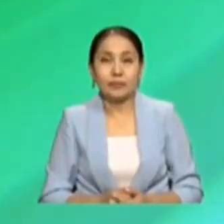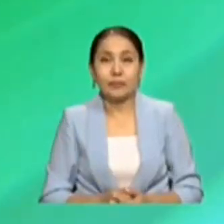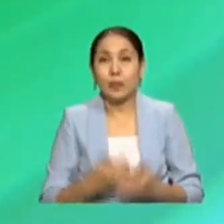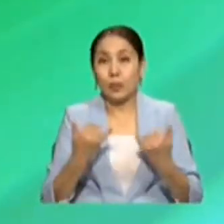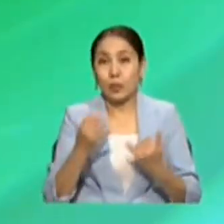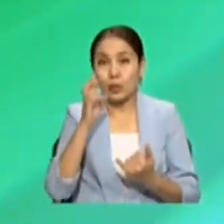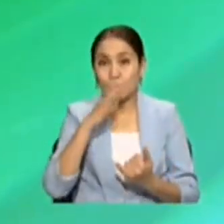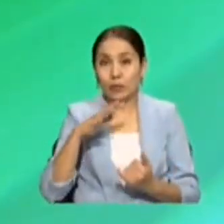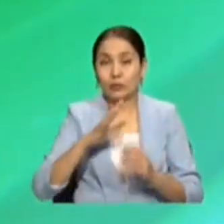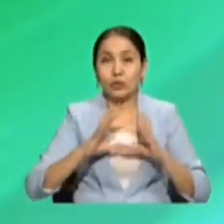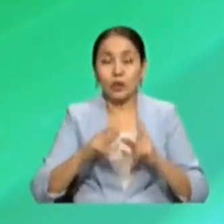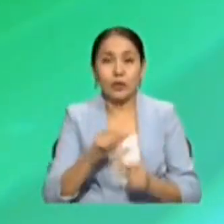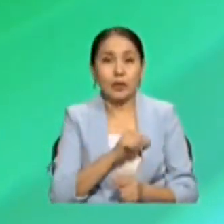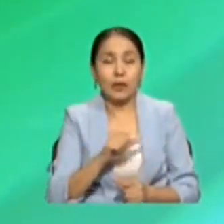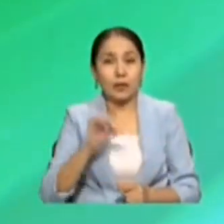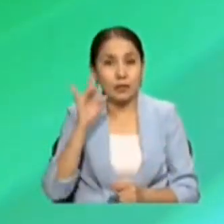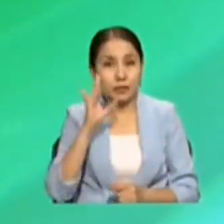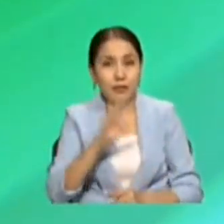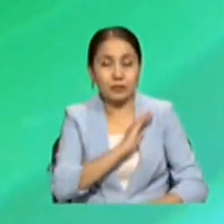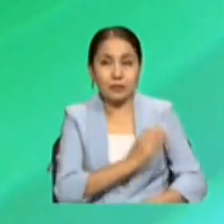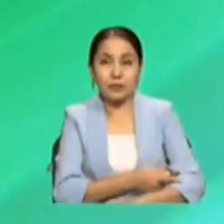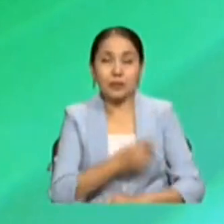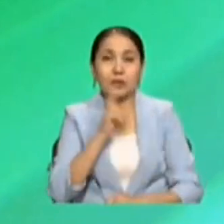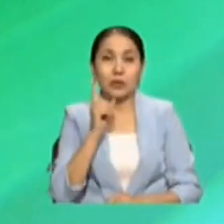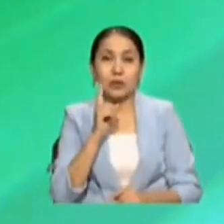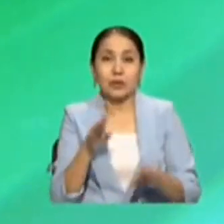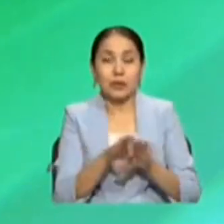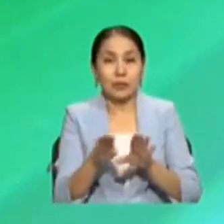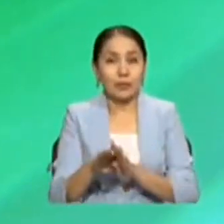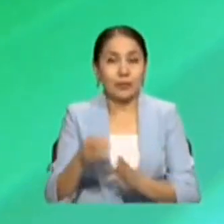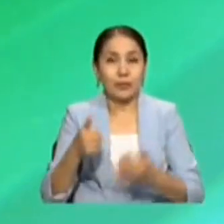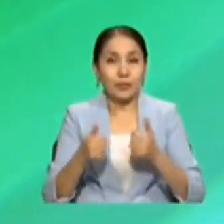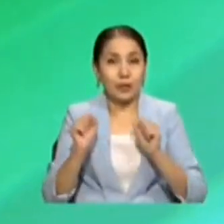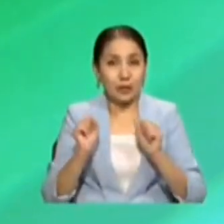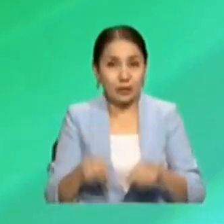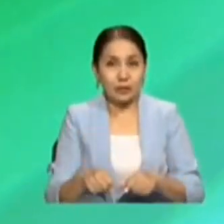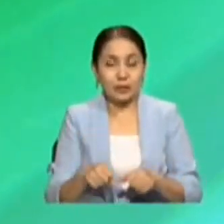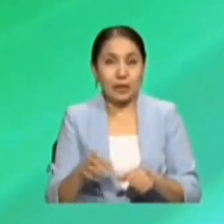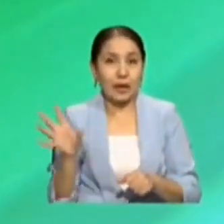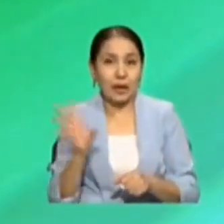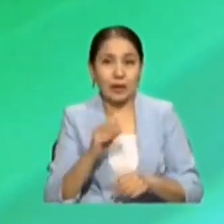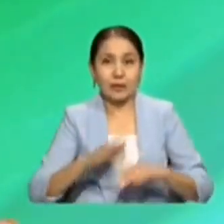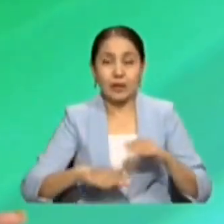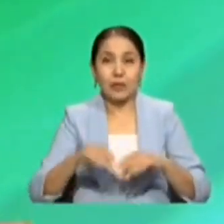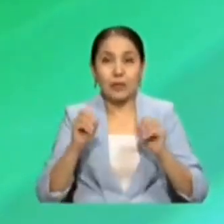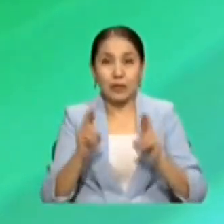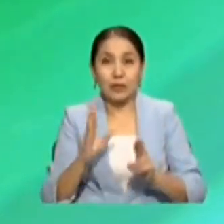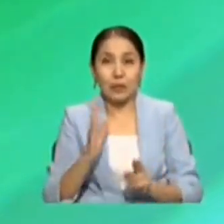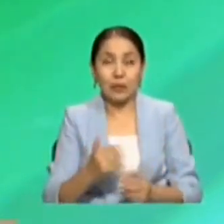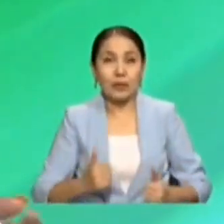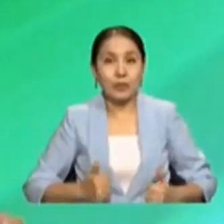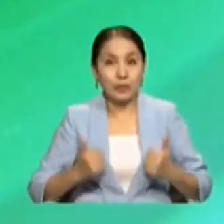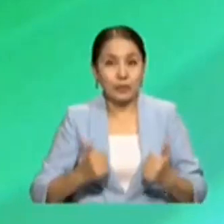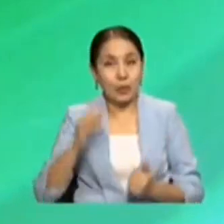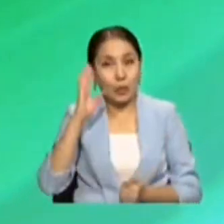Bugun yurtimizda jahonning eng ilg'or, salohiyatli yoshlari bilan tengma-teng raqobatlasha oladigan, har jabhada yetakchi bo'lishga